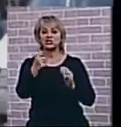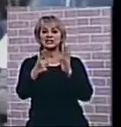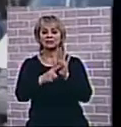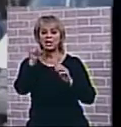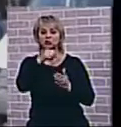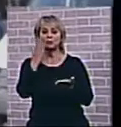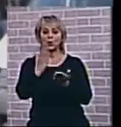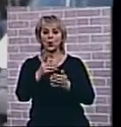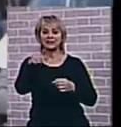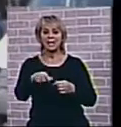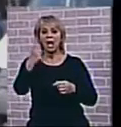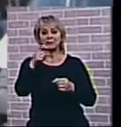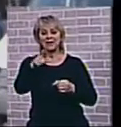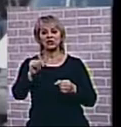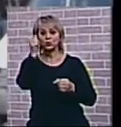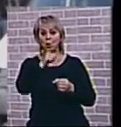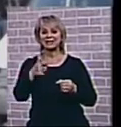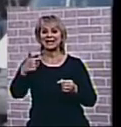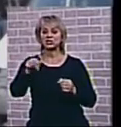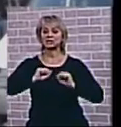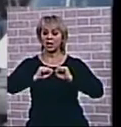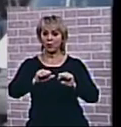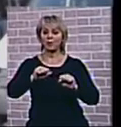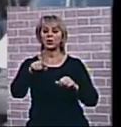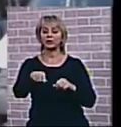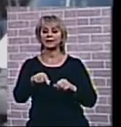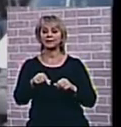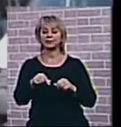2017 год является объявлен годом гражданской обороны.